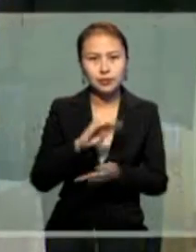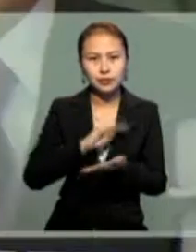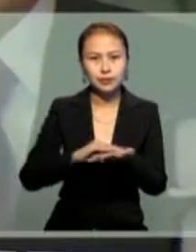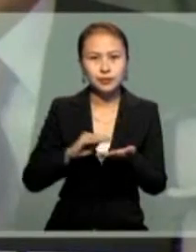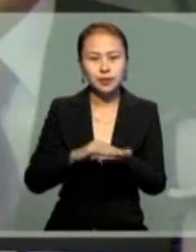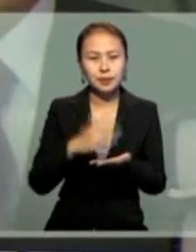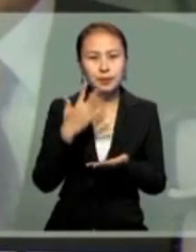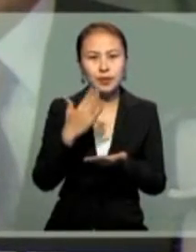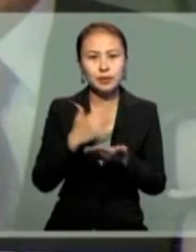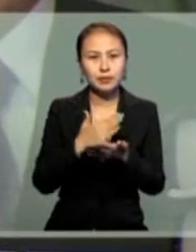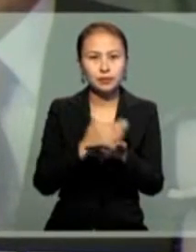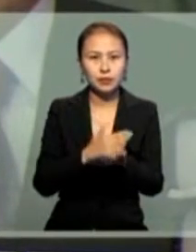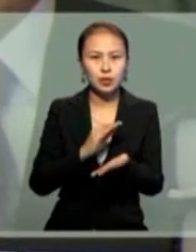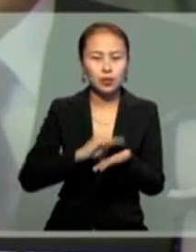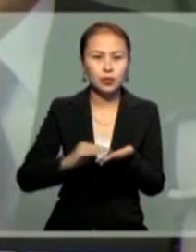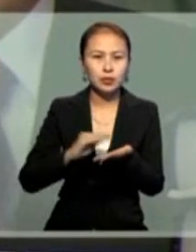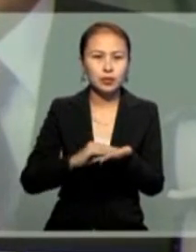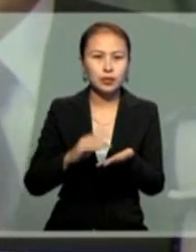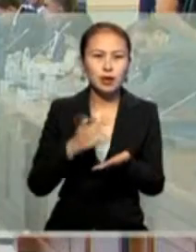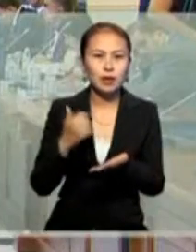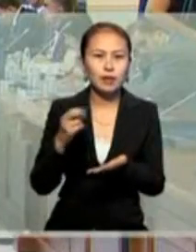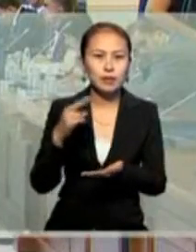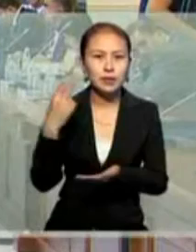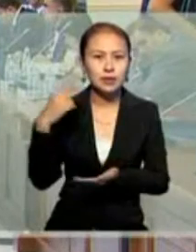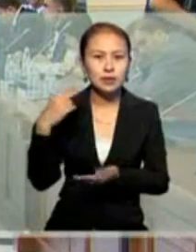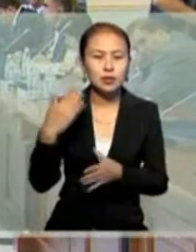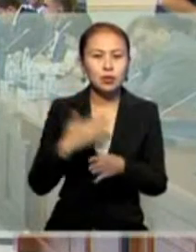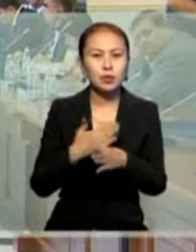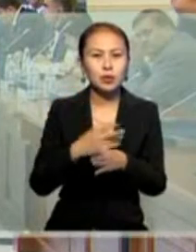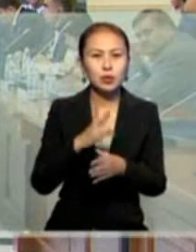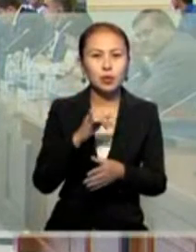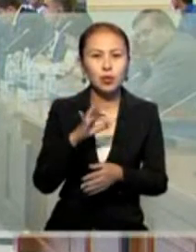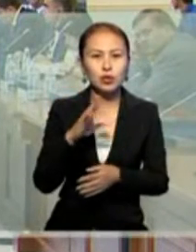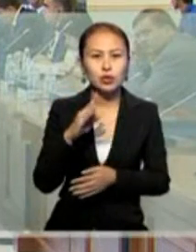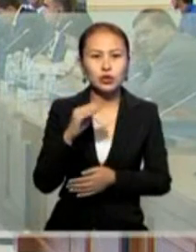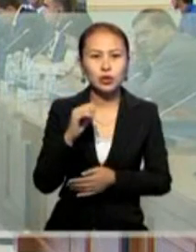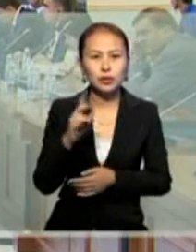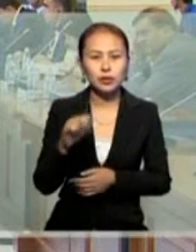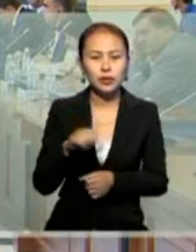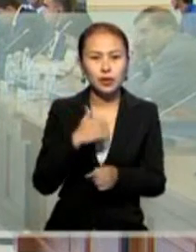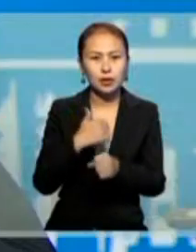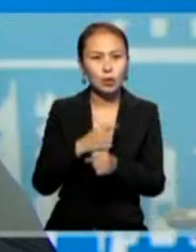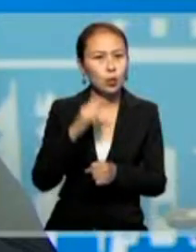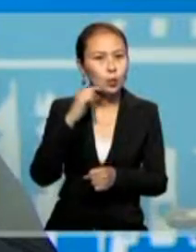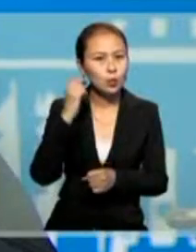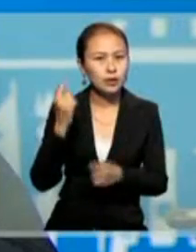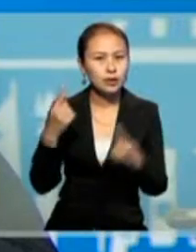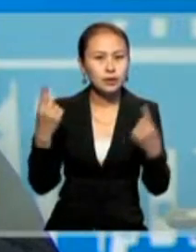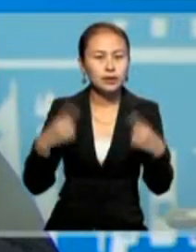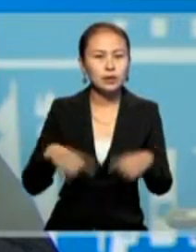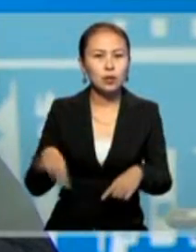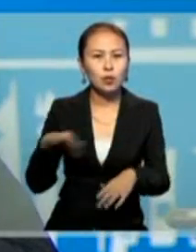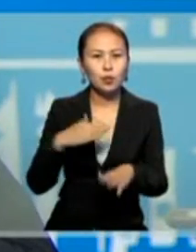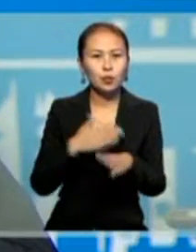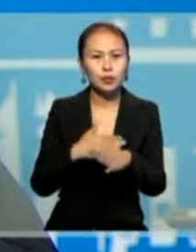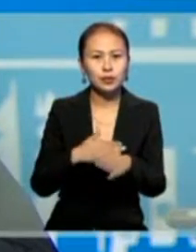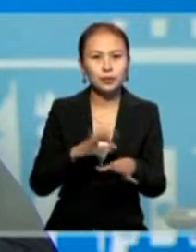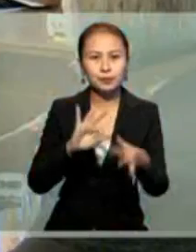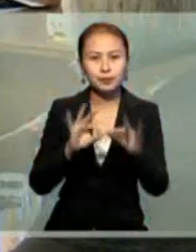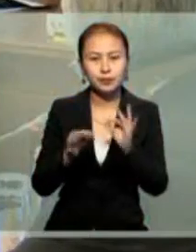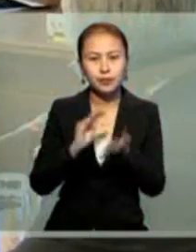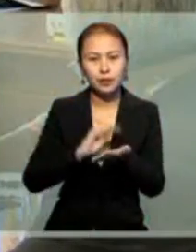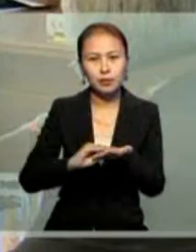5 бөлімнен тұрады. Қолжазбаның авторы президент көмекшісі Нұрлан Онжанов, елбасының Украина дағдарысын реттеудегі рөл жөнінде